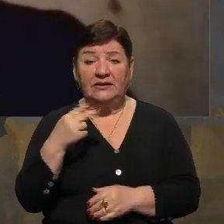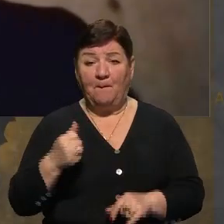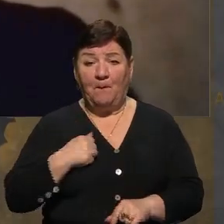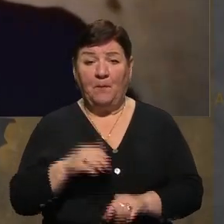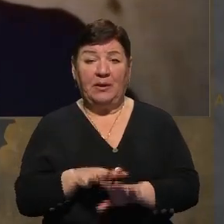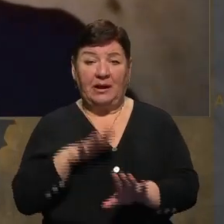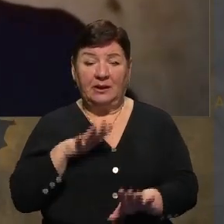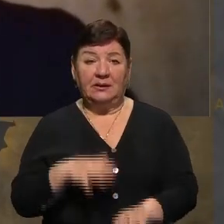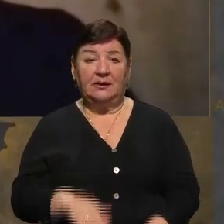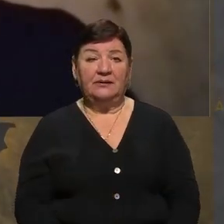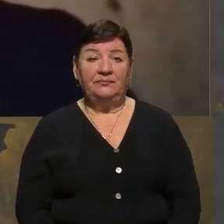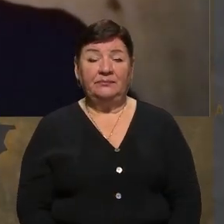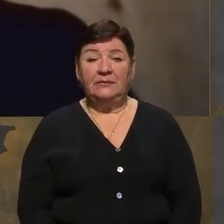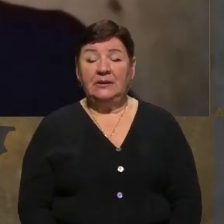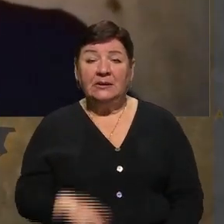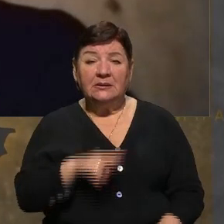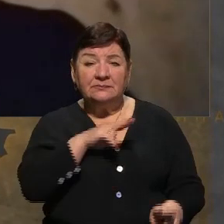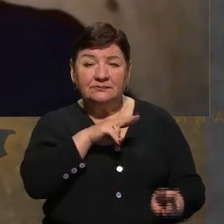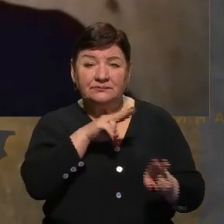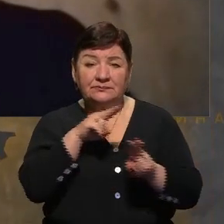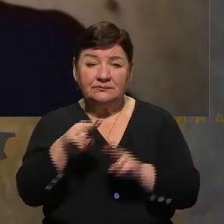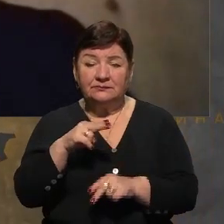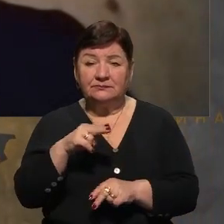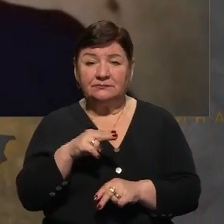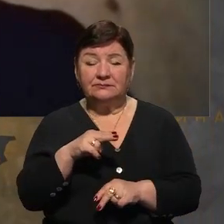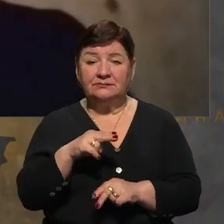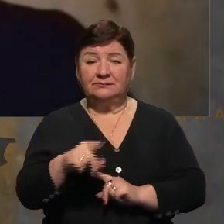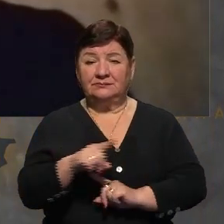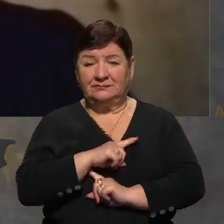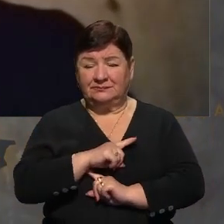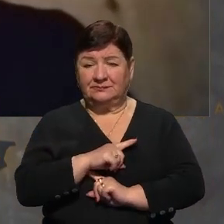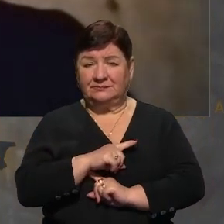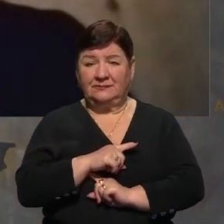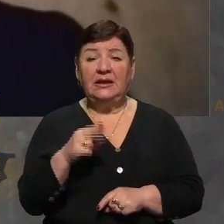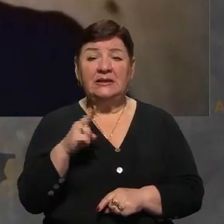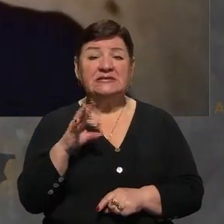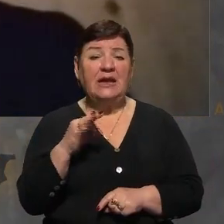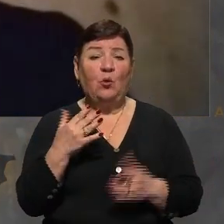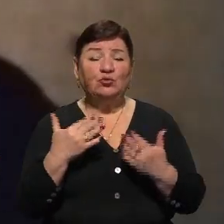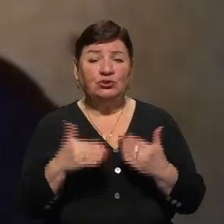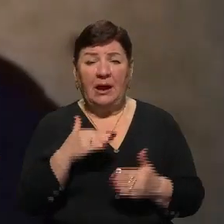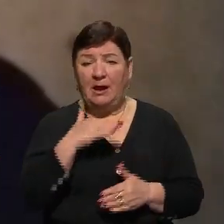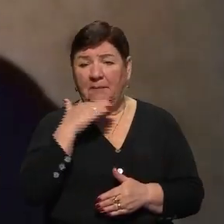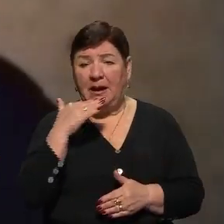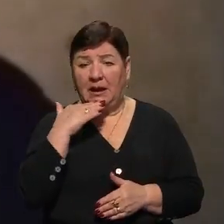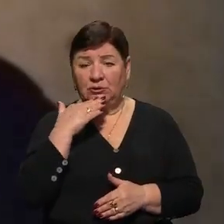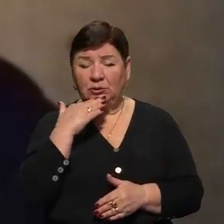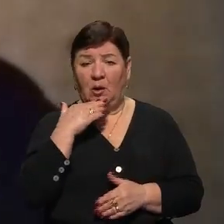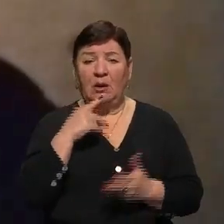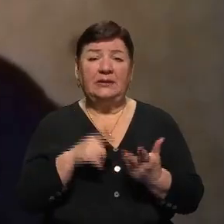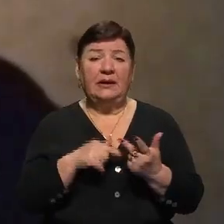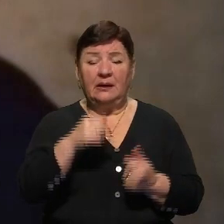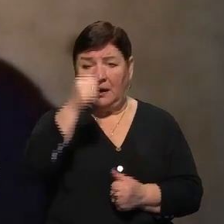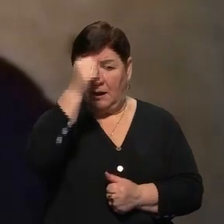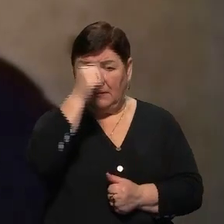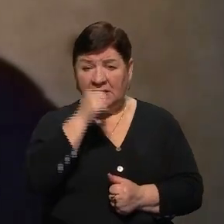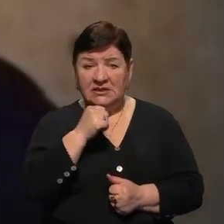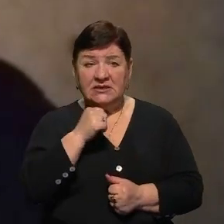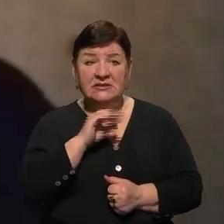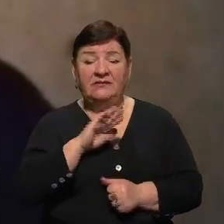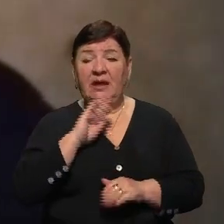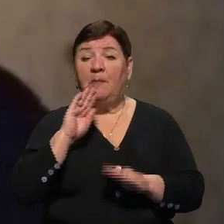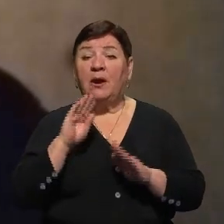бригада? Спостерігаємо купи російських трупів спаленої техніки. Декілька місяців навіть не